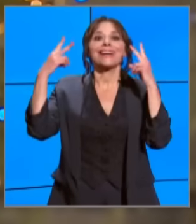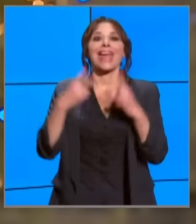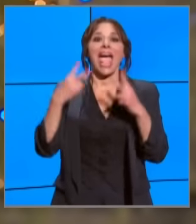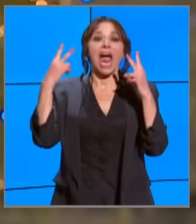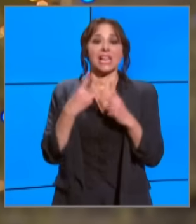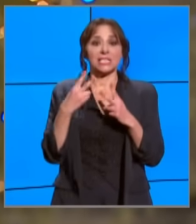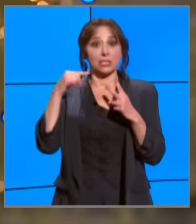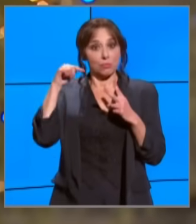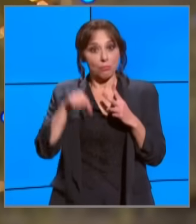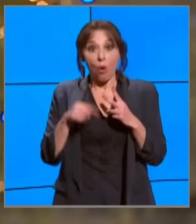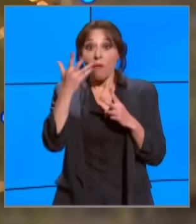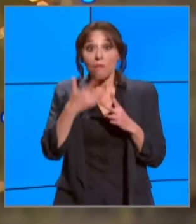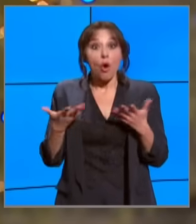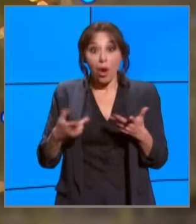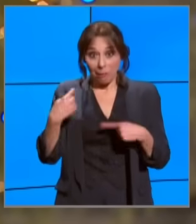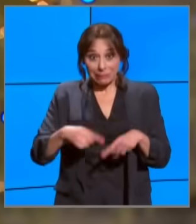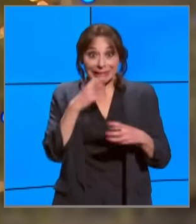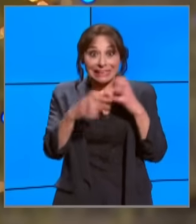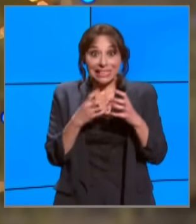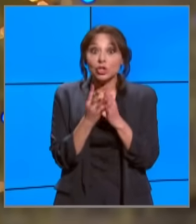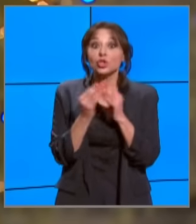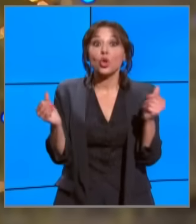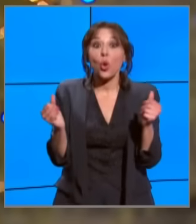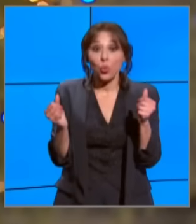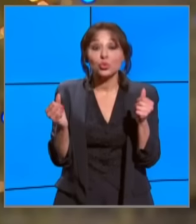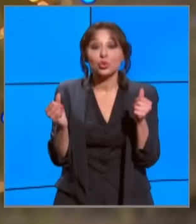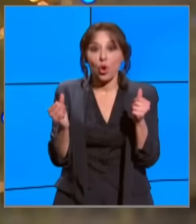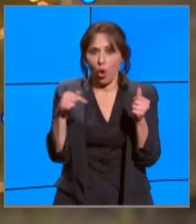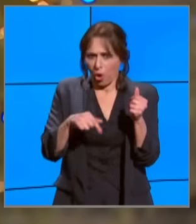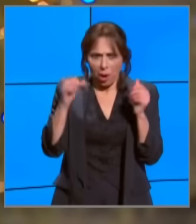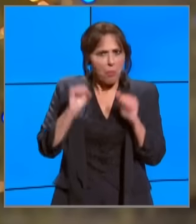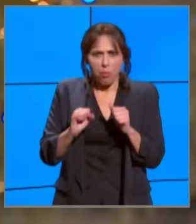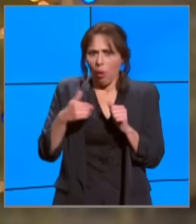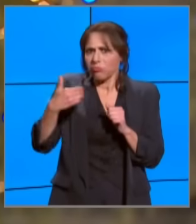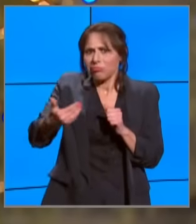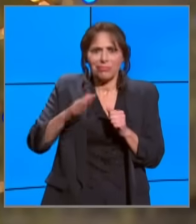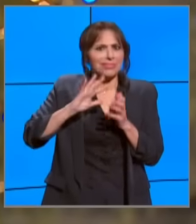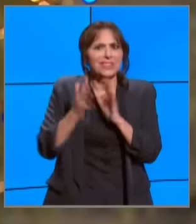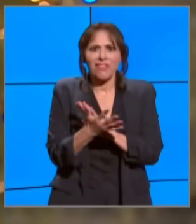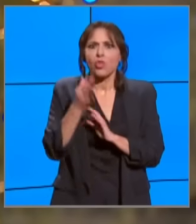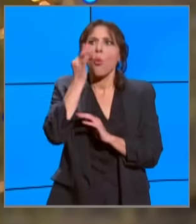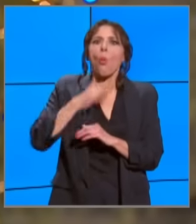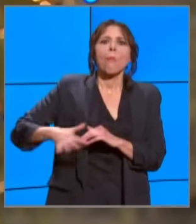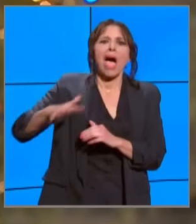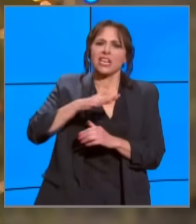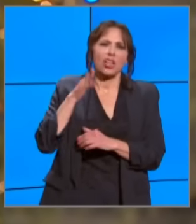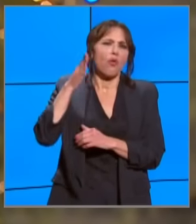si vuol cercare una via d'uscita a una crisi che può essere devastante per il futuro